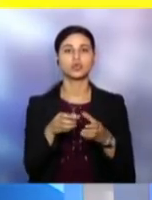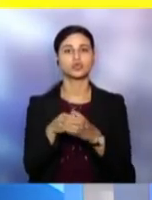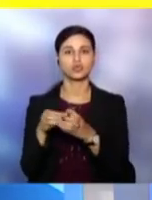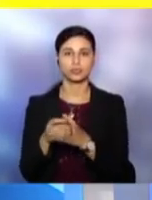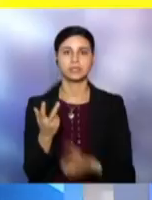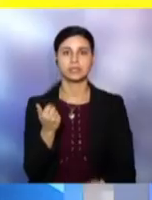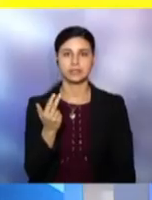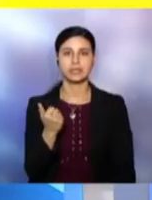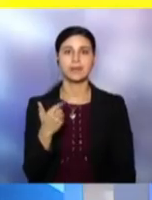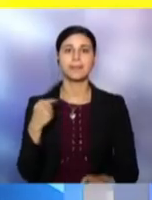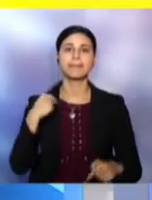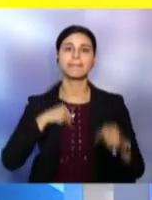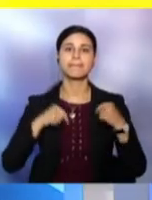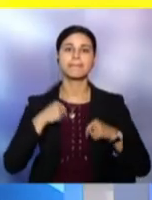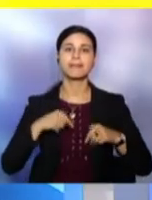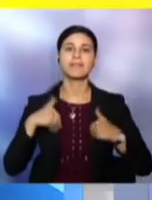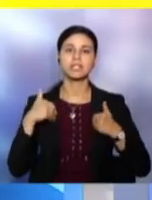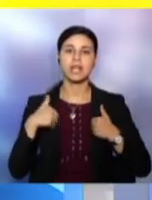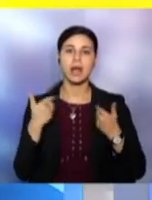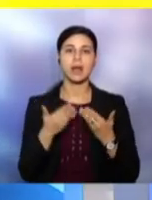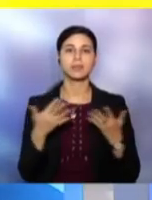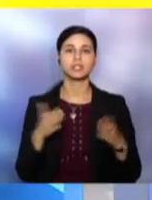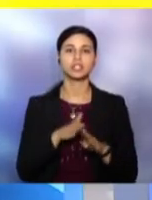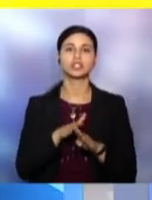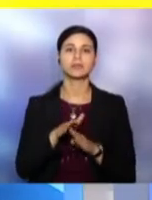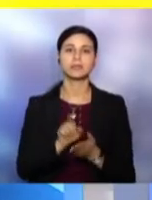დიახ, ვიტამინური და მინერალური ნაკრების